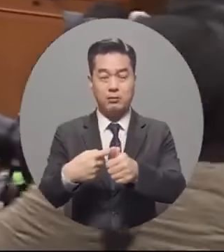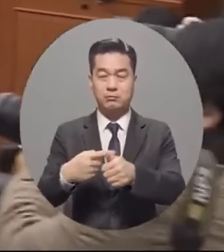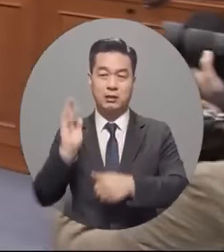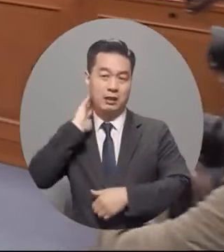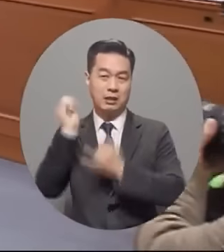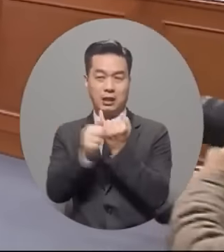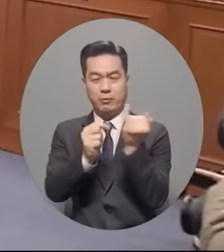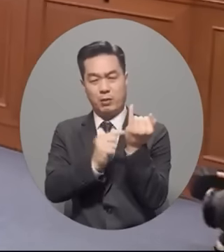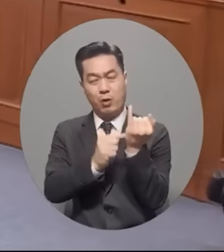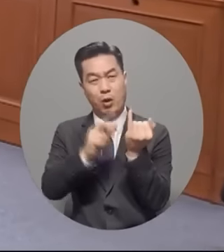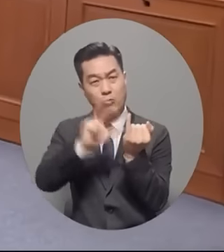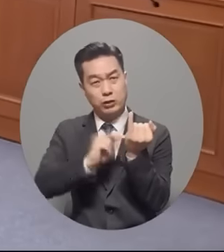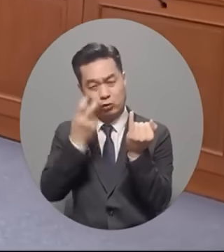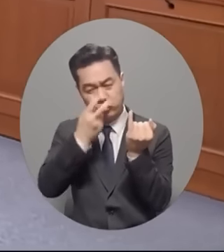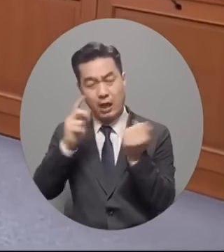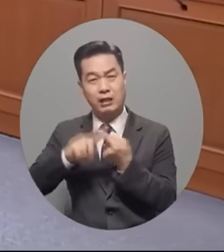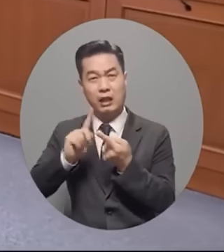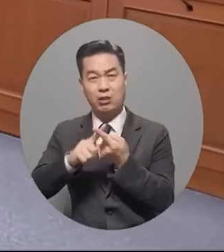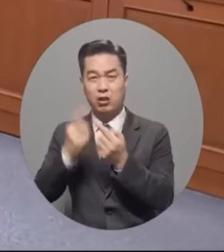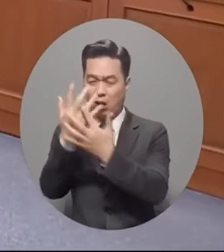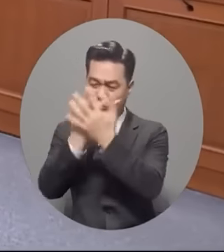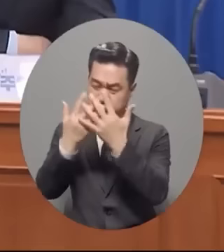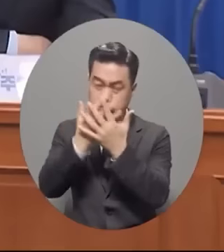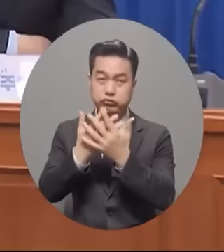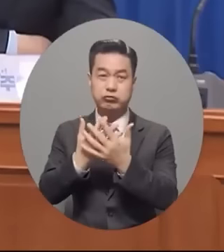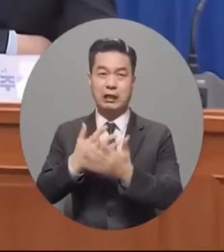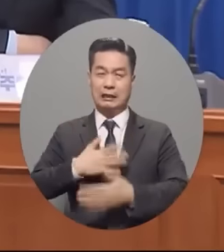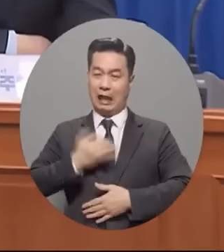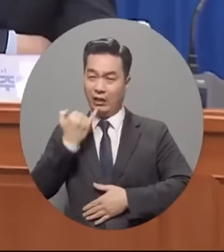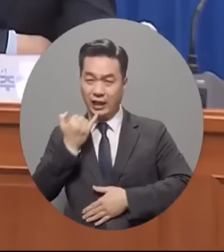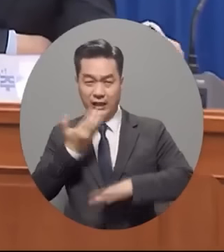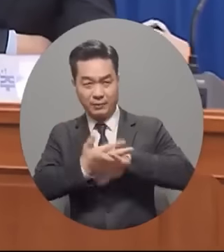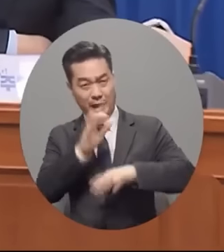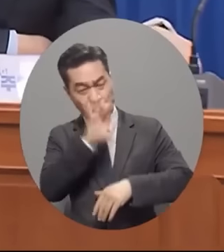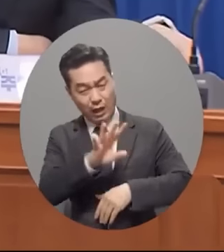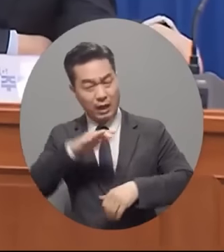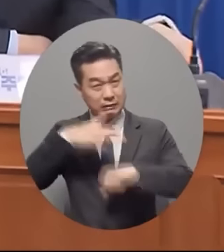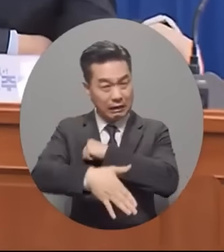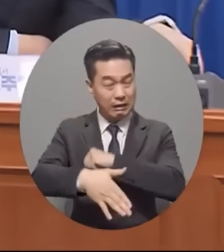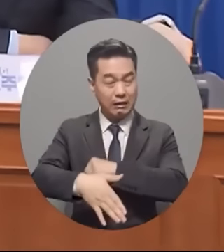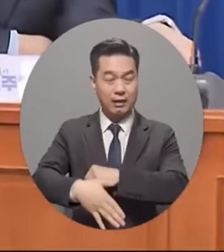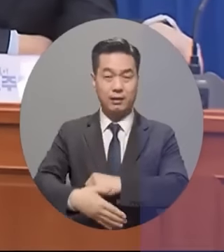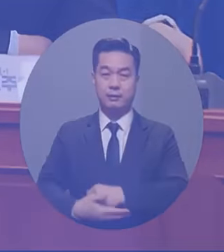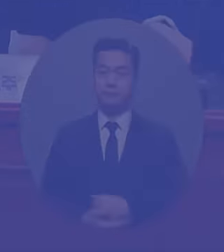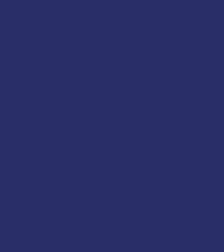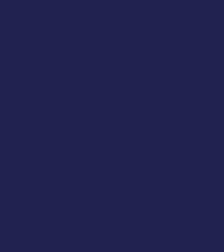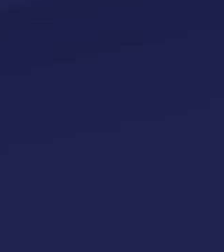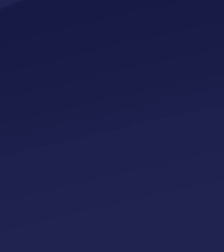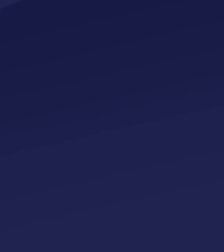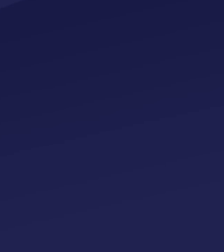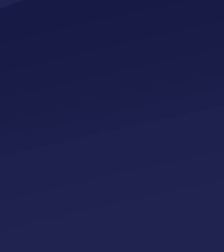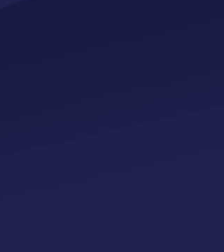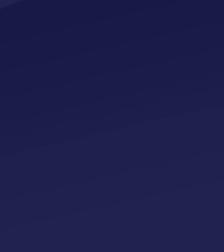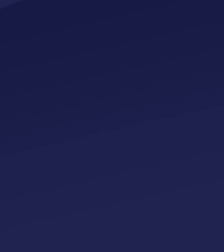도망쳤다 내로 남부를 여실이 드러냈다고 비난했습니다 MBC 뉴스 소한입니다